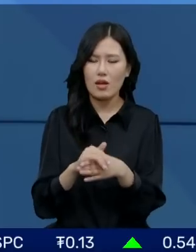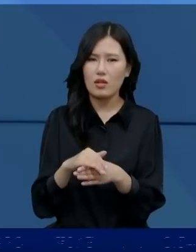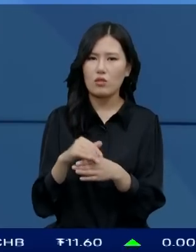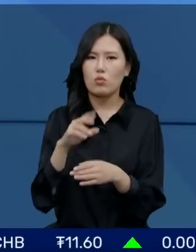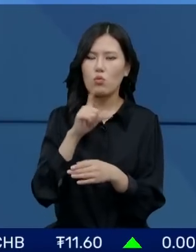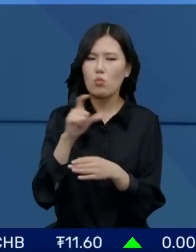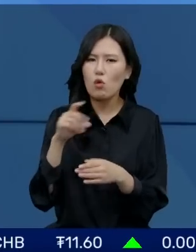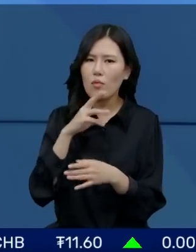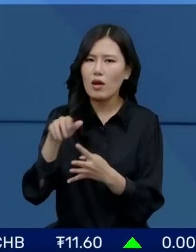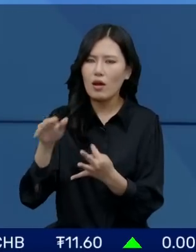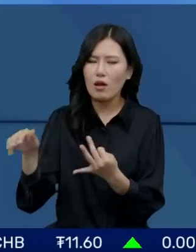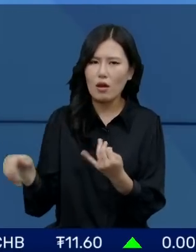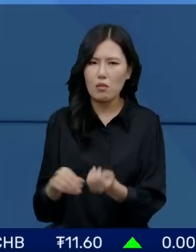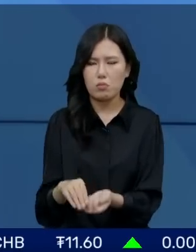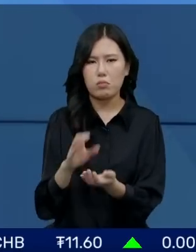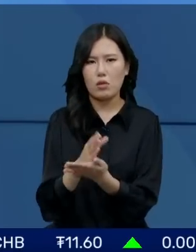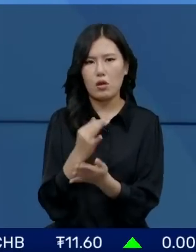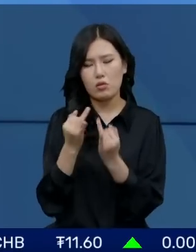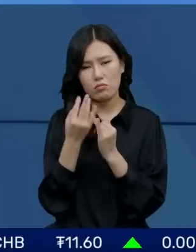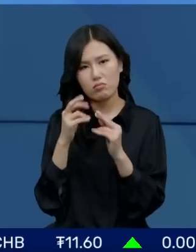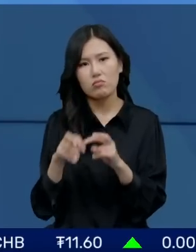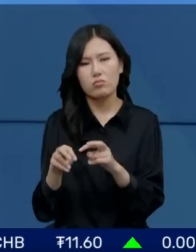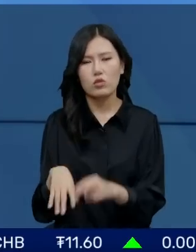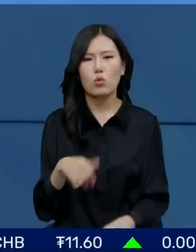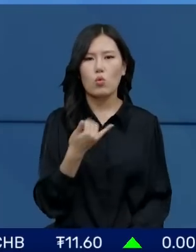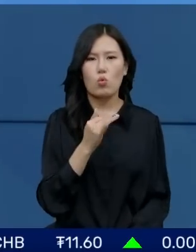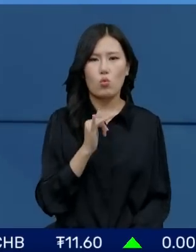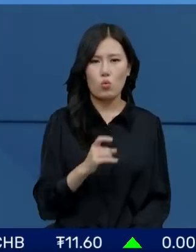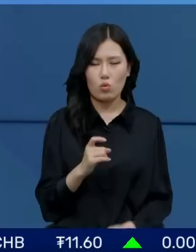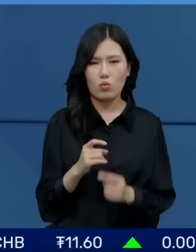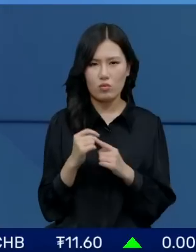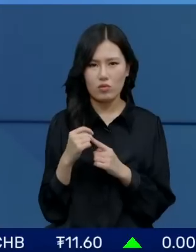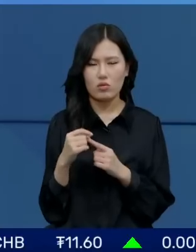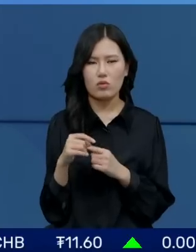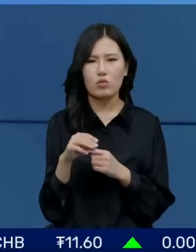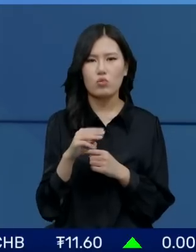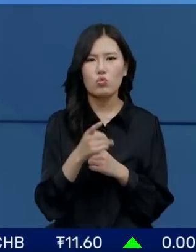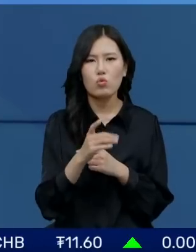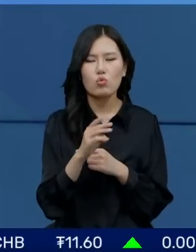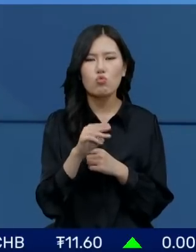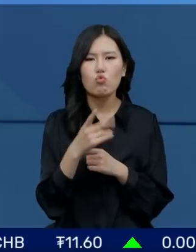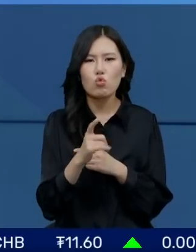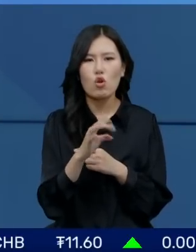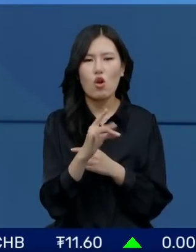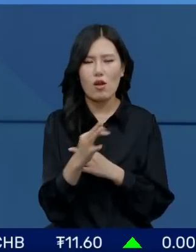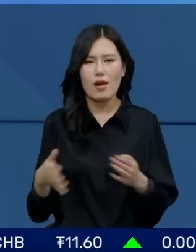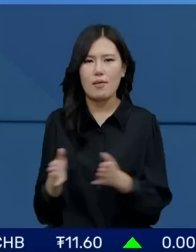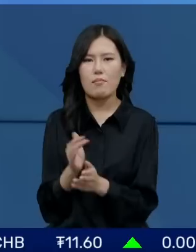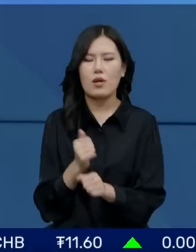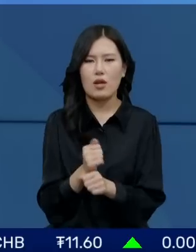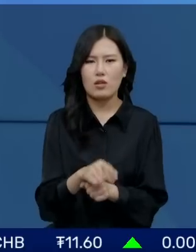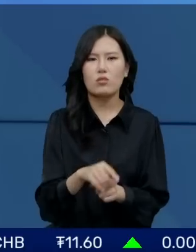тухай мэдээллээ. Улсын хурлын хянан шалгах төр хороотой хамтарч ажиллаж одоо ирүүлсэн мэдээллийг тус дэд хороо хянан